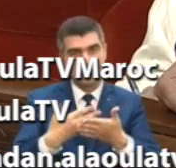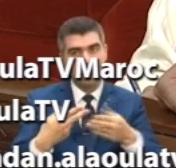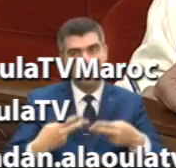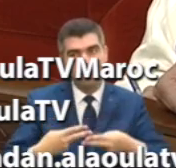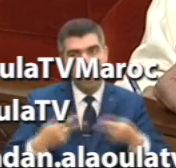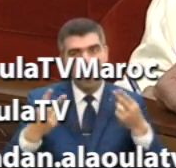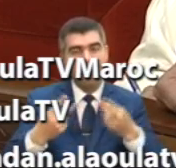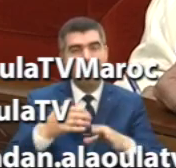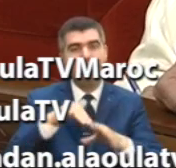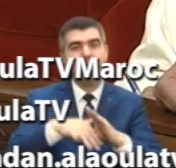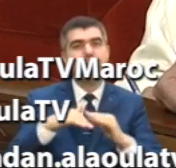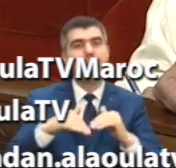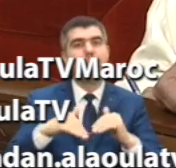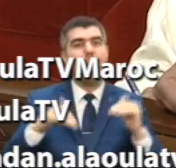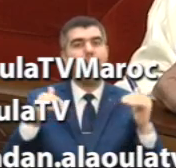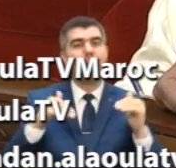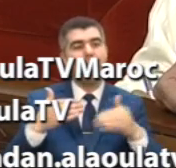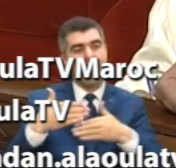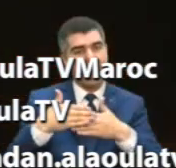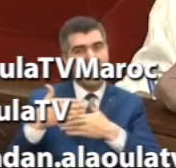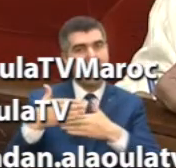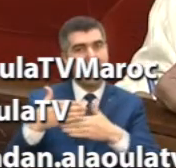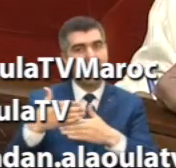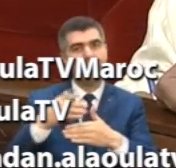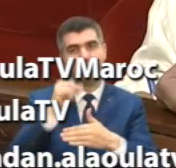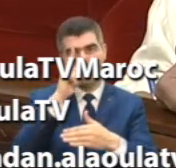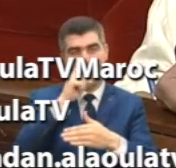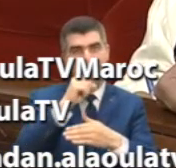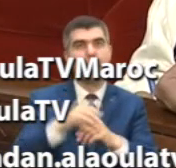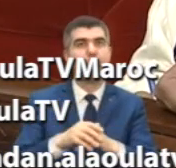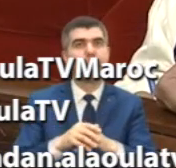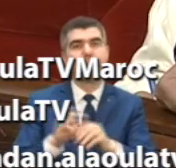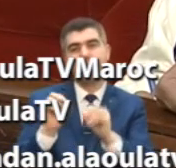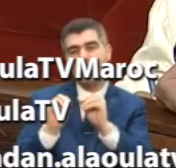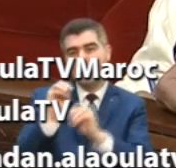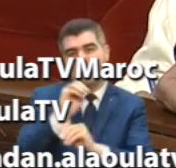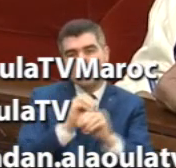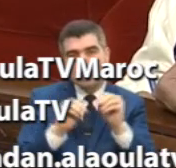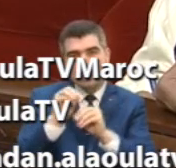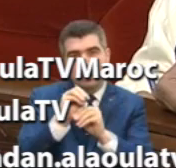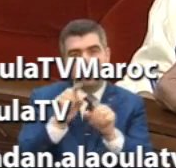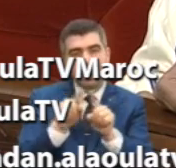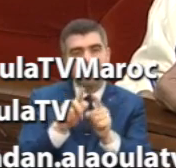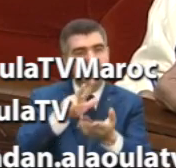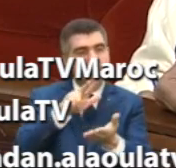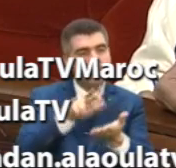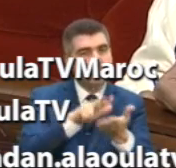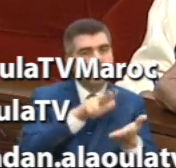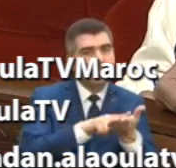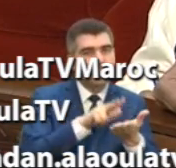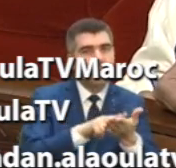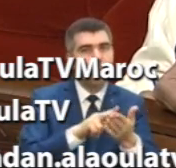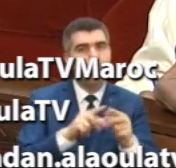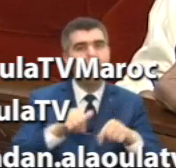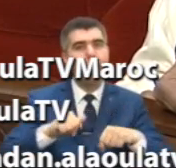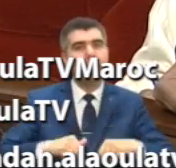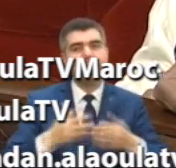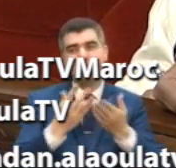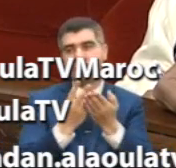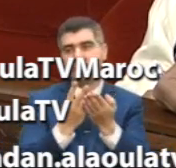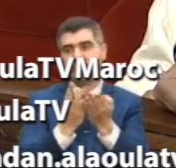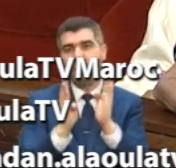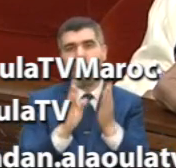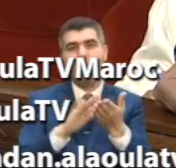أنظار المؤسسة التشريعية الموقرة بعد استكماله لمسطرة المصادقة من طرف مجلس وزاري سيشكل